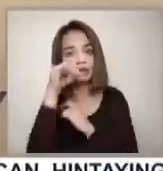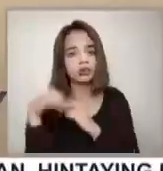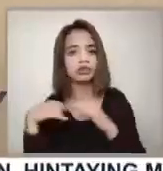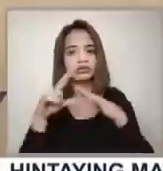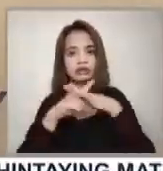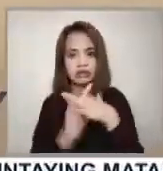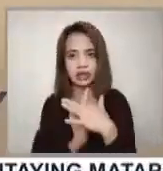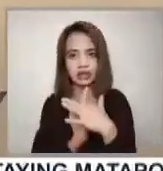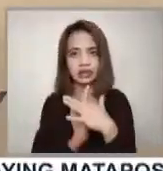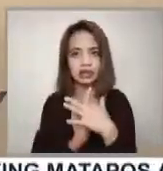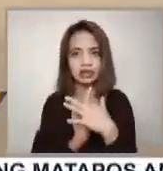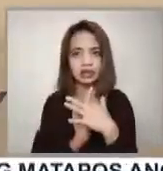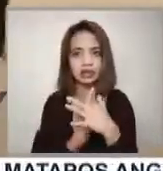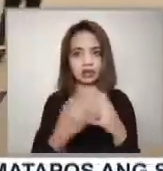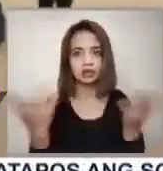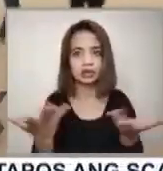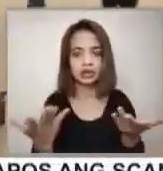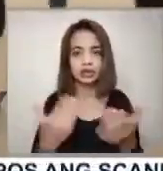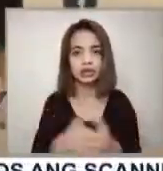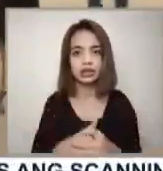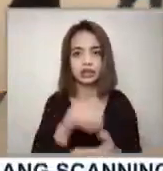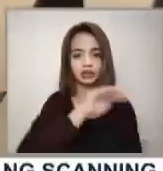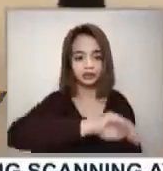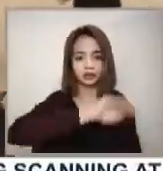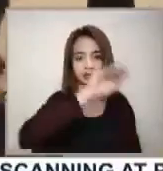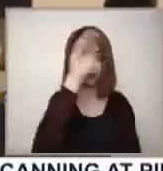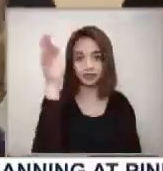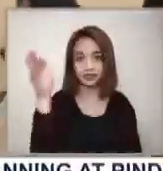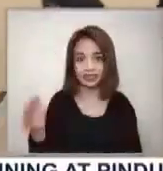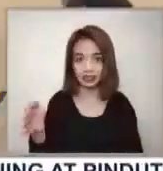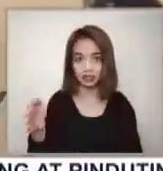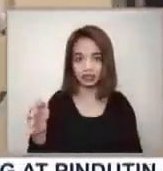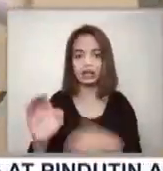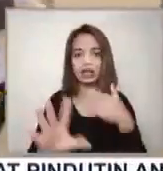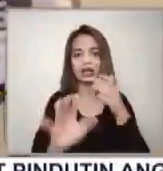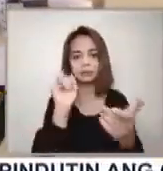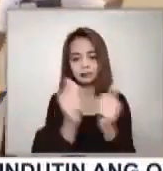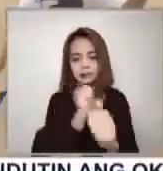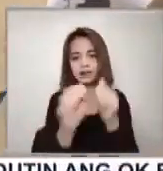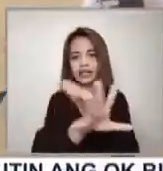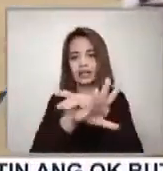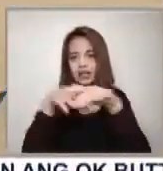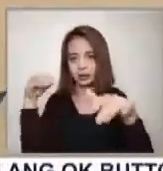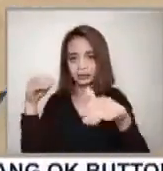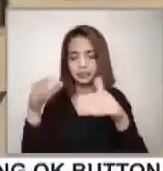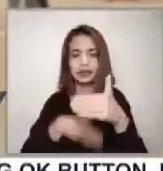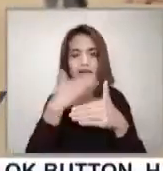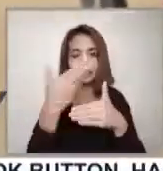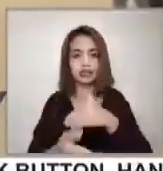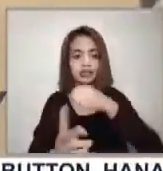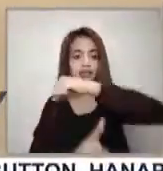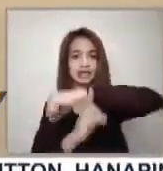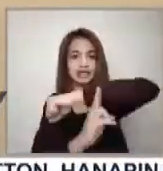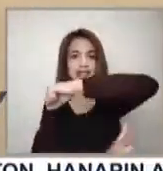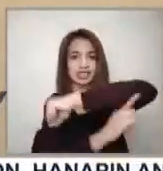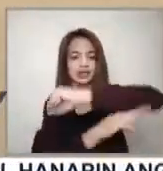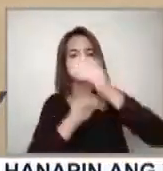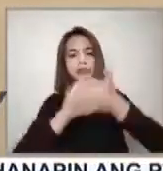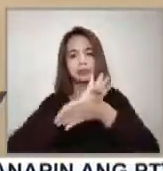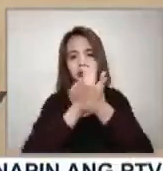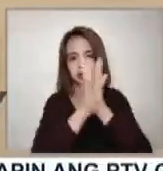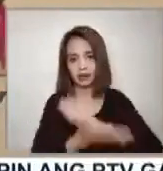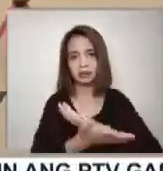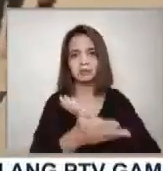kung saan nakapwesto ang arko. Nagsilbi ng exit ng mga bisita, habang ang lagusan malapit sa footbridge, nagsilbi ng entrance.